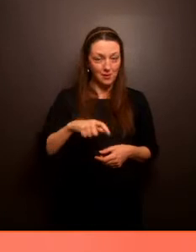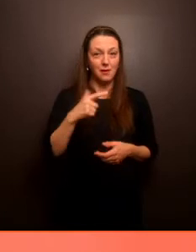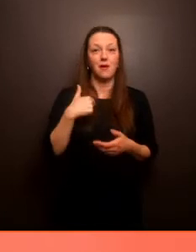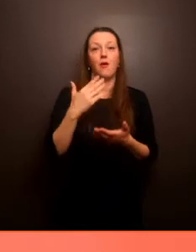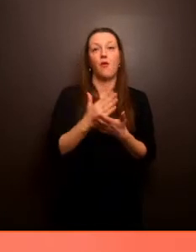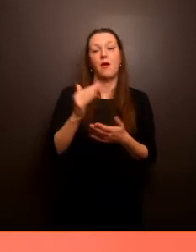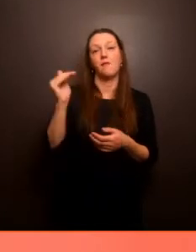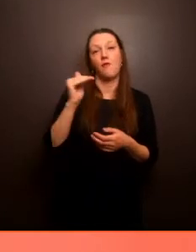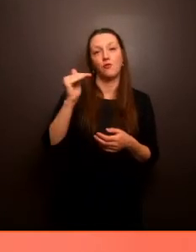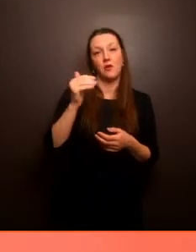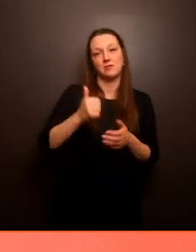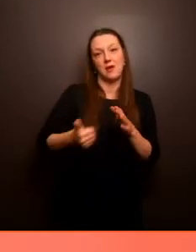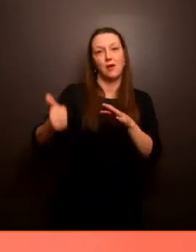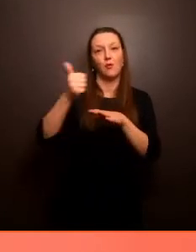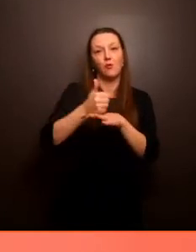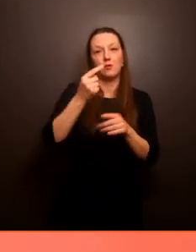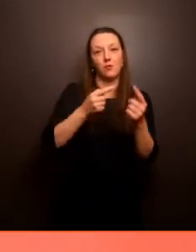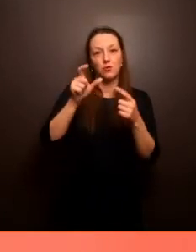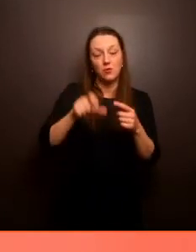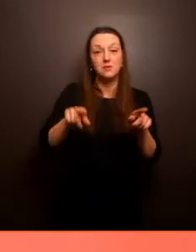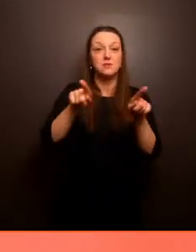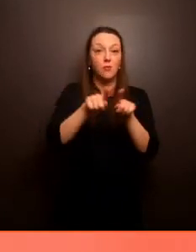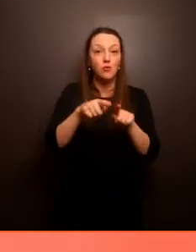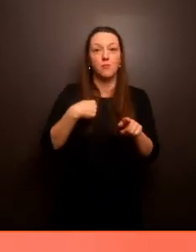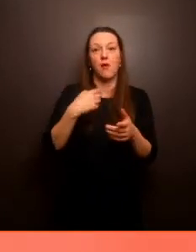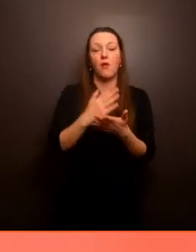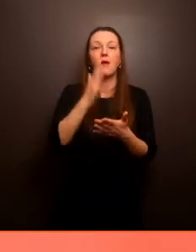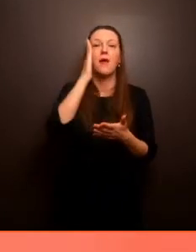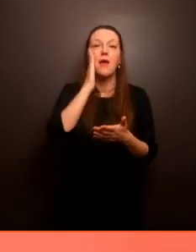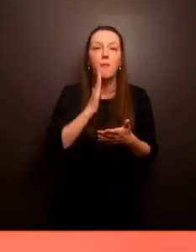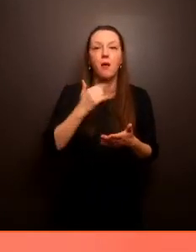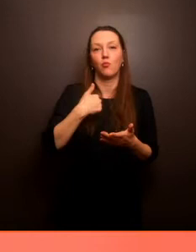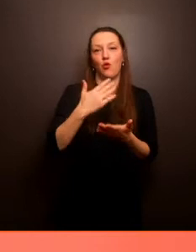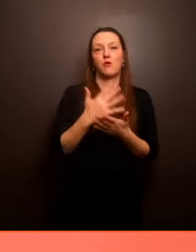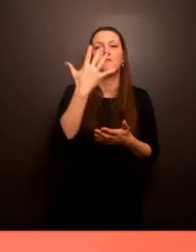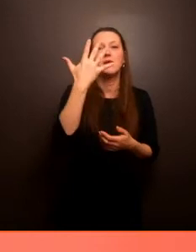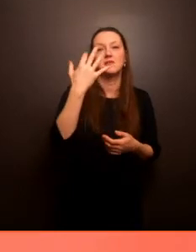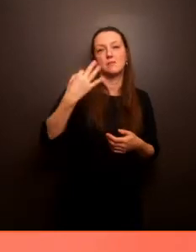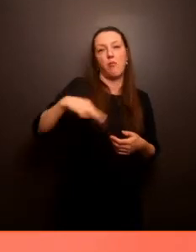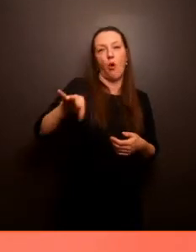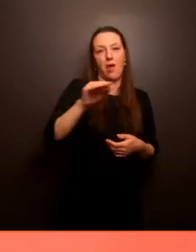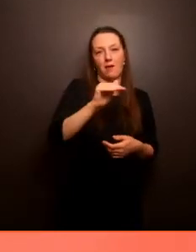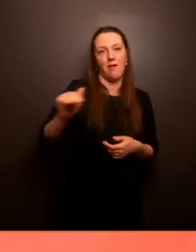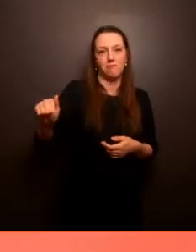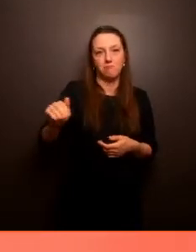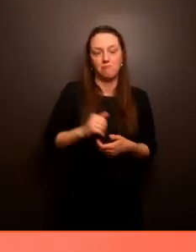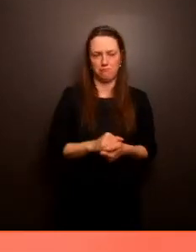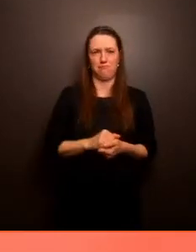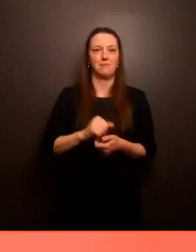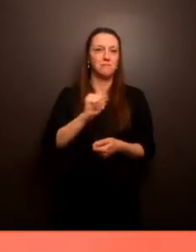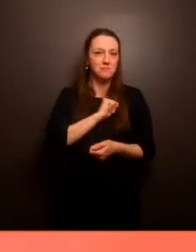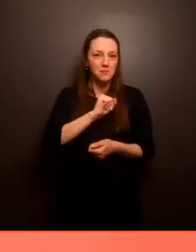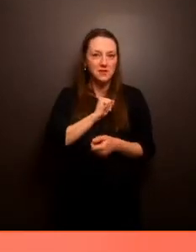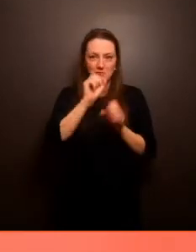ema. Olen ema viiele pojale ja miks ma sellest täna teiega räägin, on see, et need viis